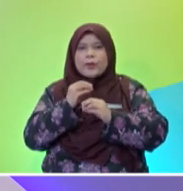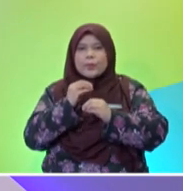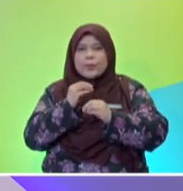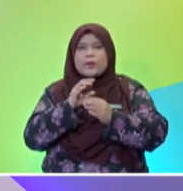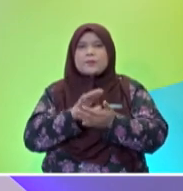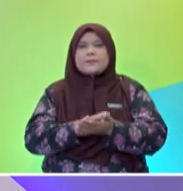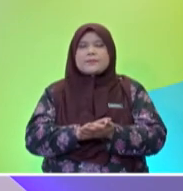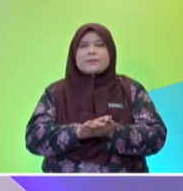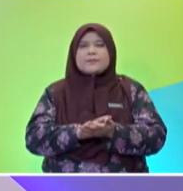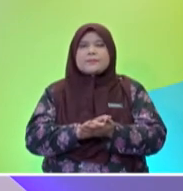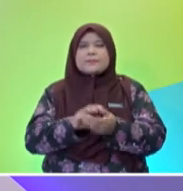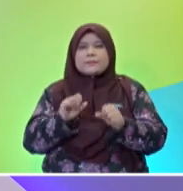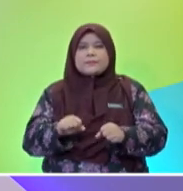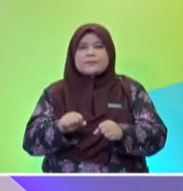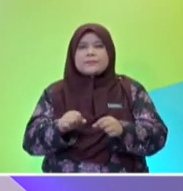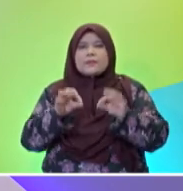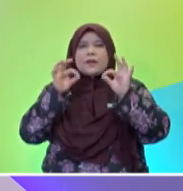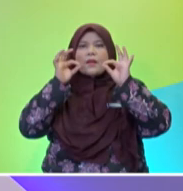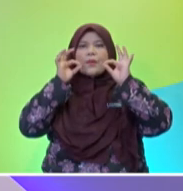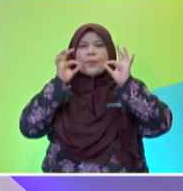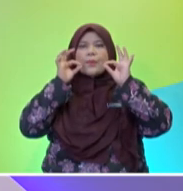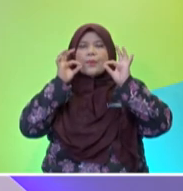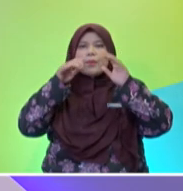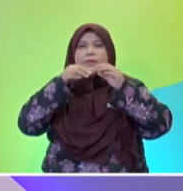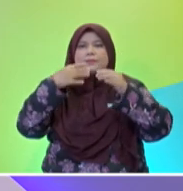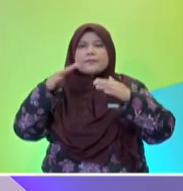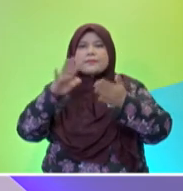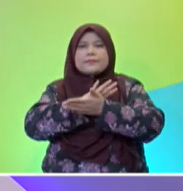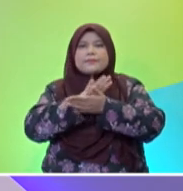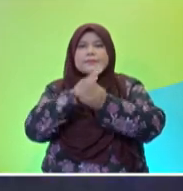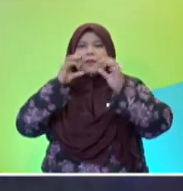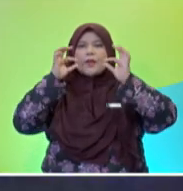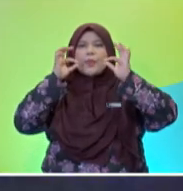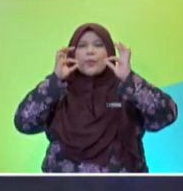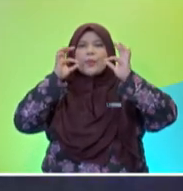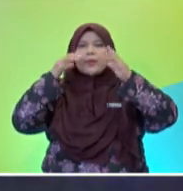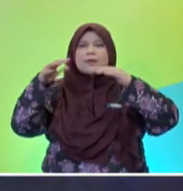ataupun tiup pada kertas pun ada kan ada bunyi getaran guys